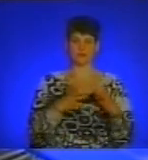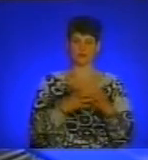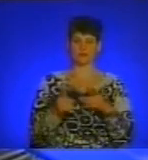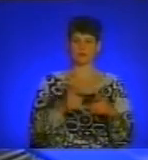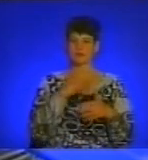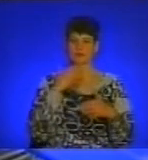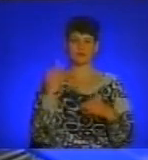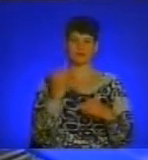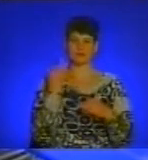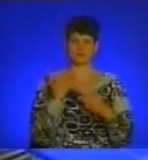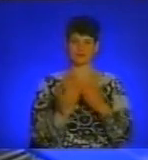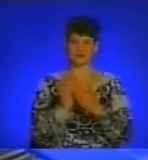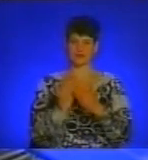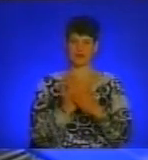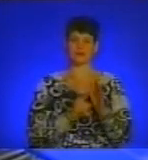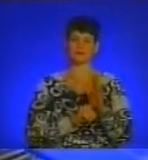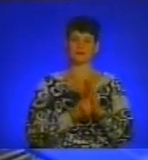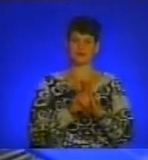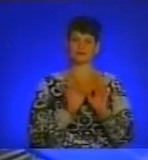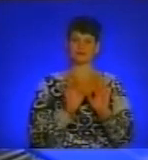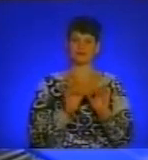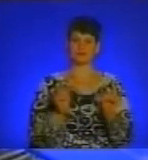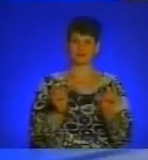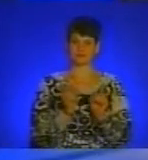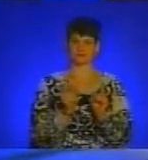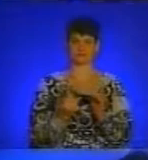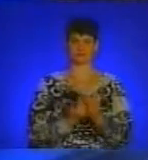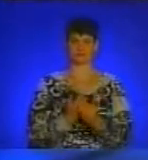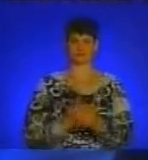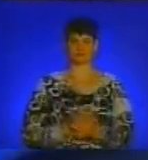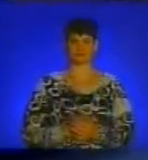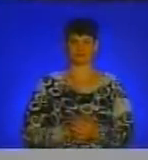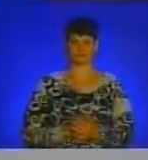чимало цікавих сюжетів. Але спочатку анонс найактуальніших.